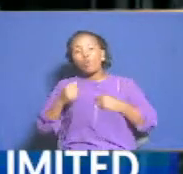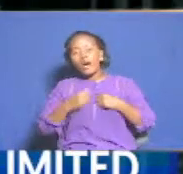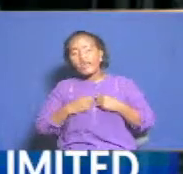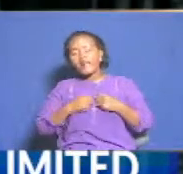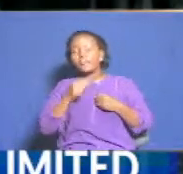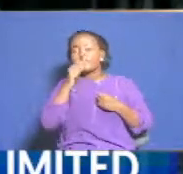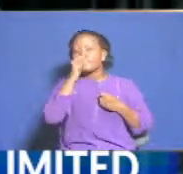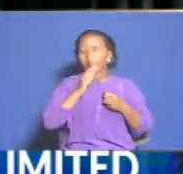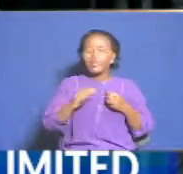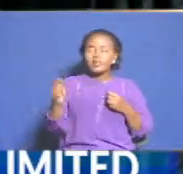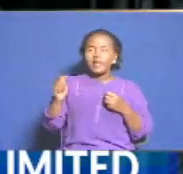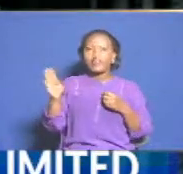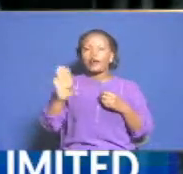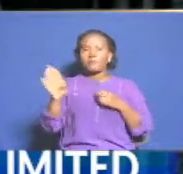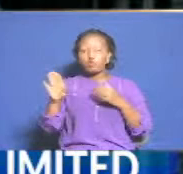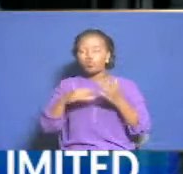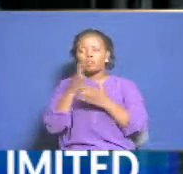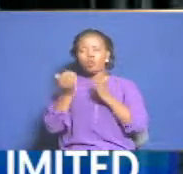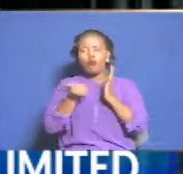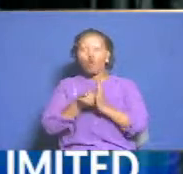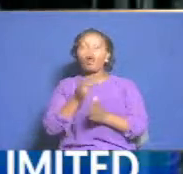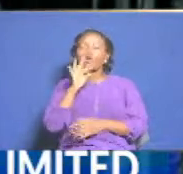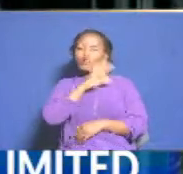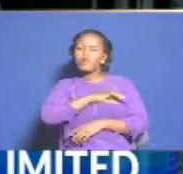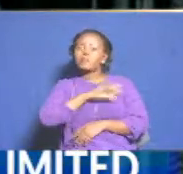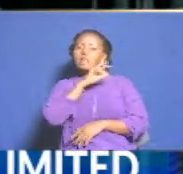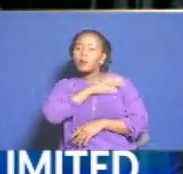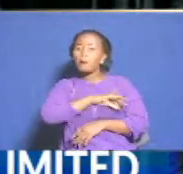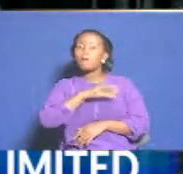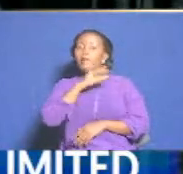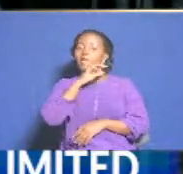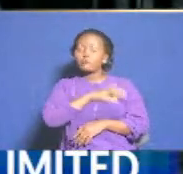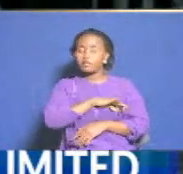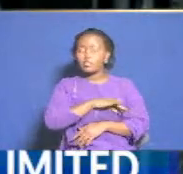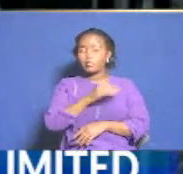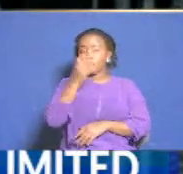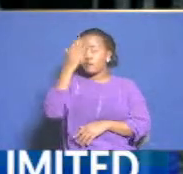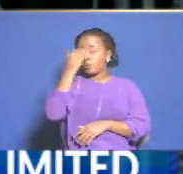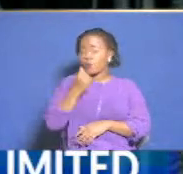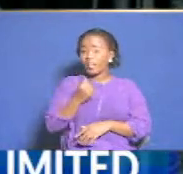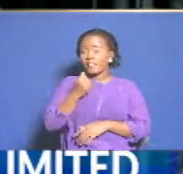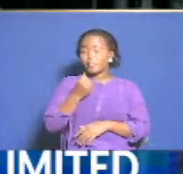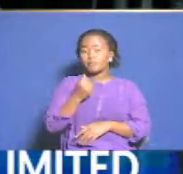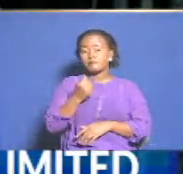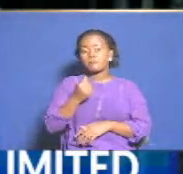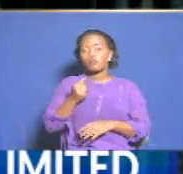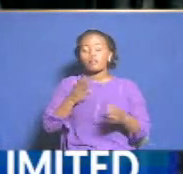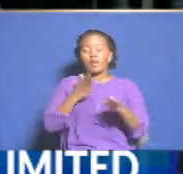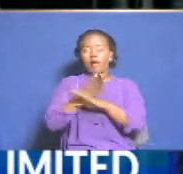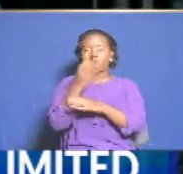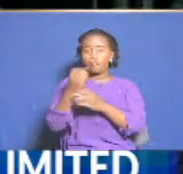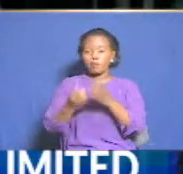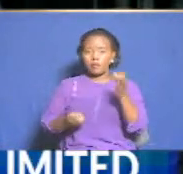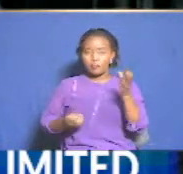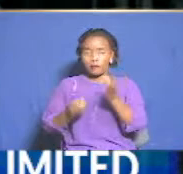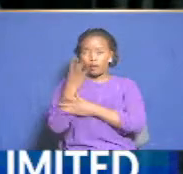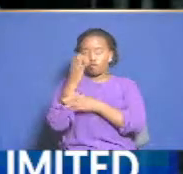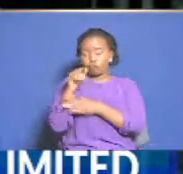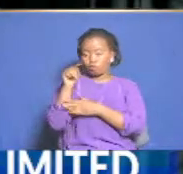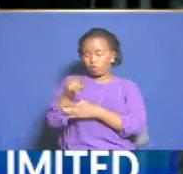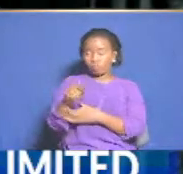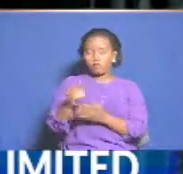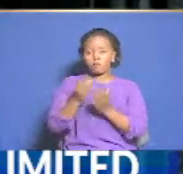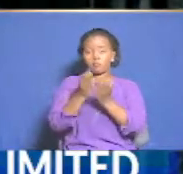zote zitafaidika kwa sababu ya kufufua port hii